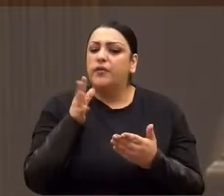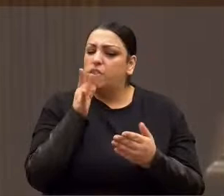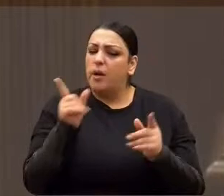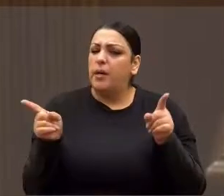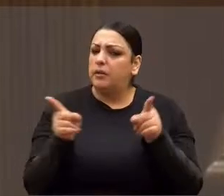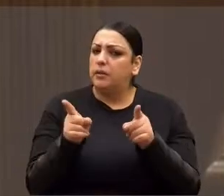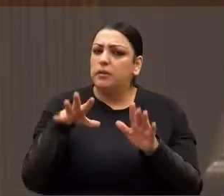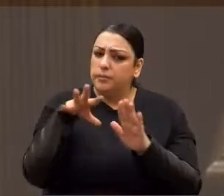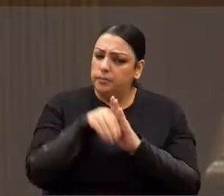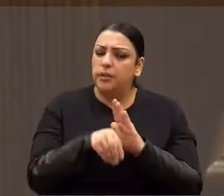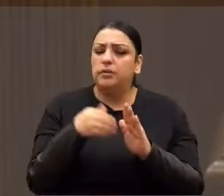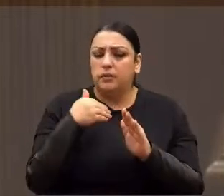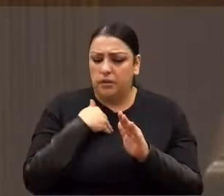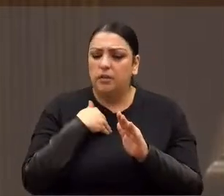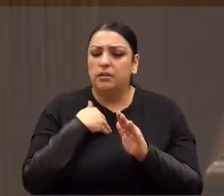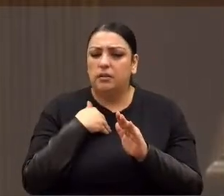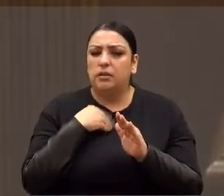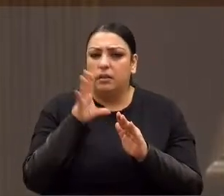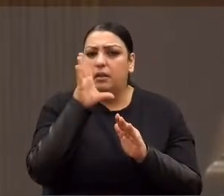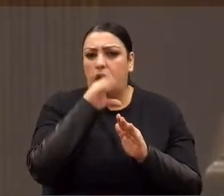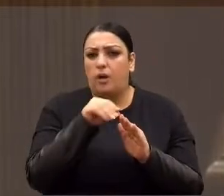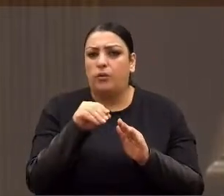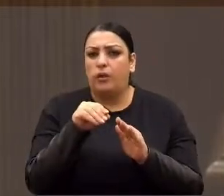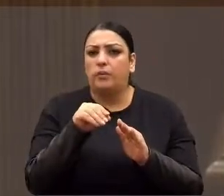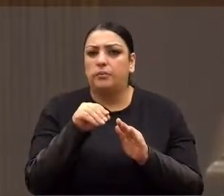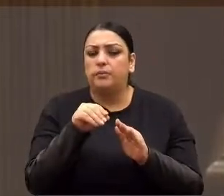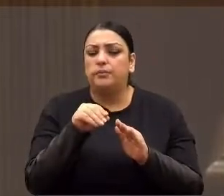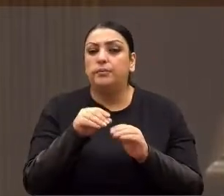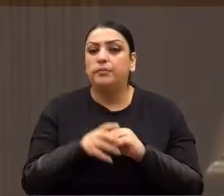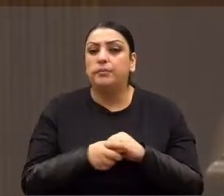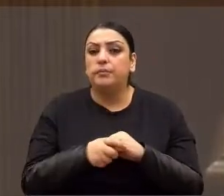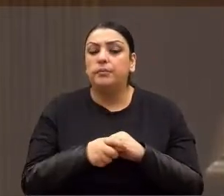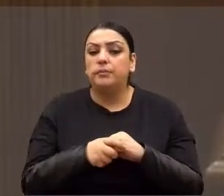մեջ։ Հա,